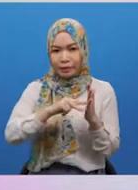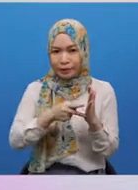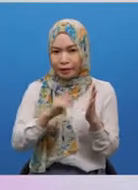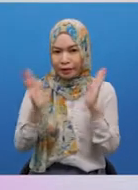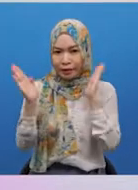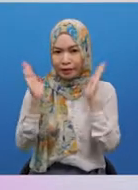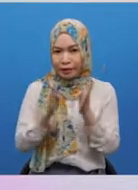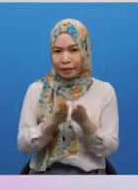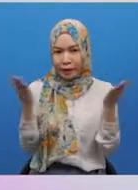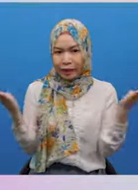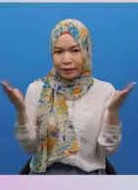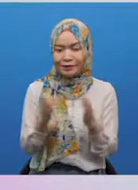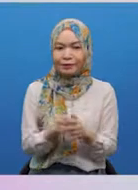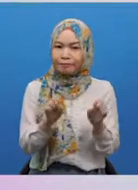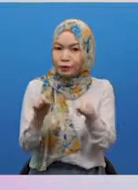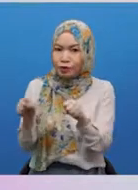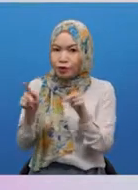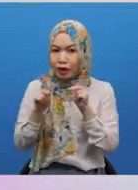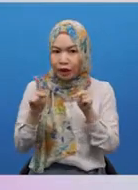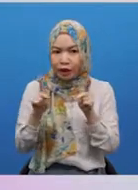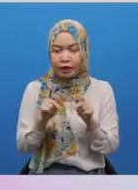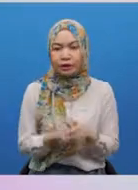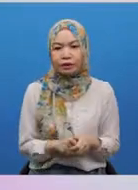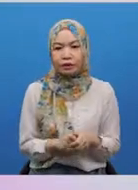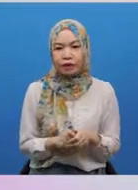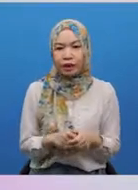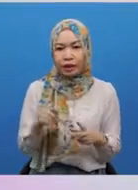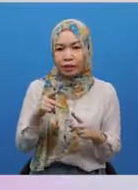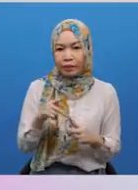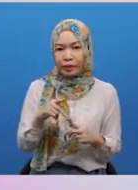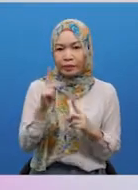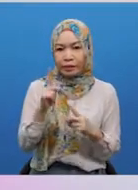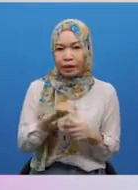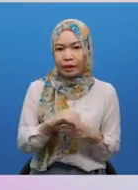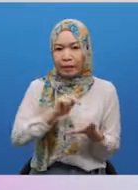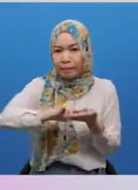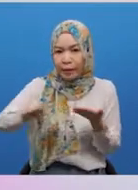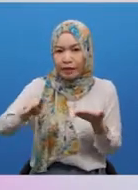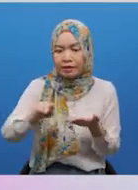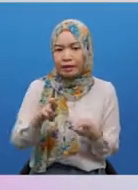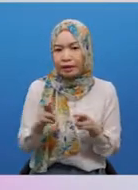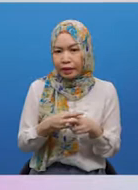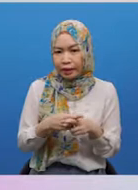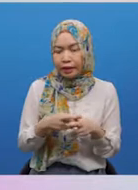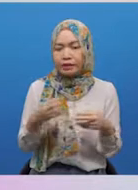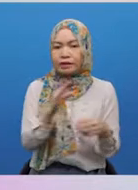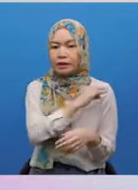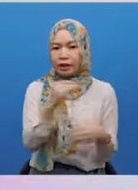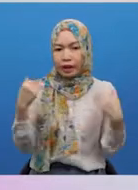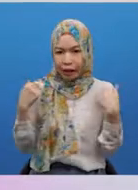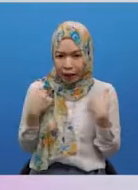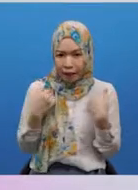iaitu susunan kata yang dipilih khas, kemas, ringkas, mempunyai makna tertentu